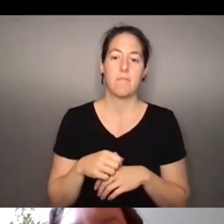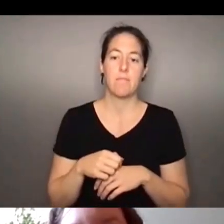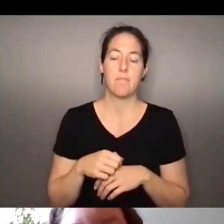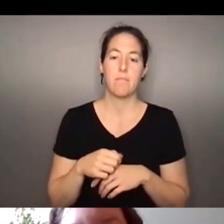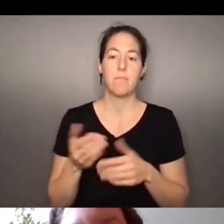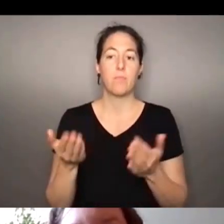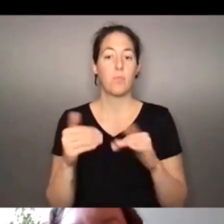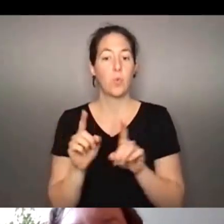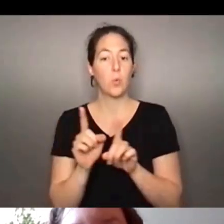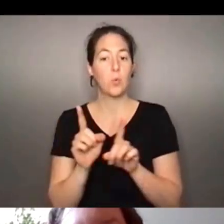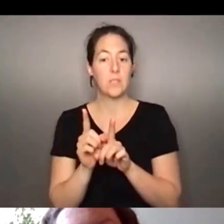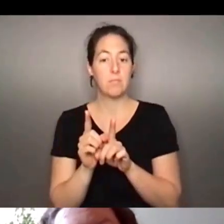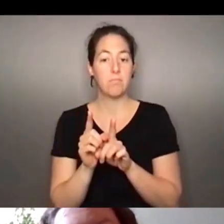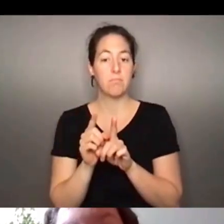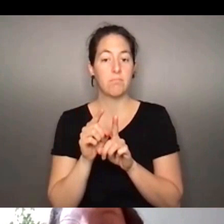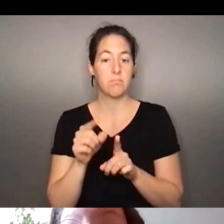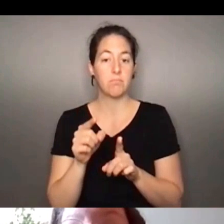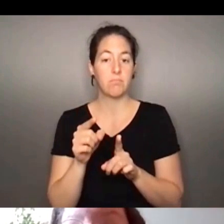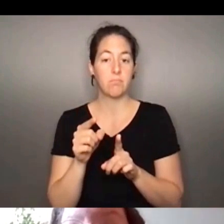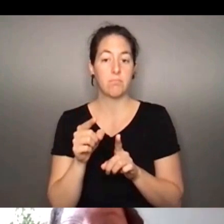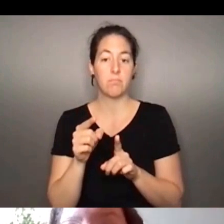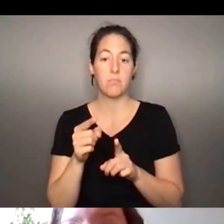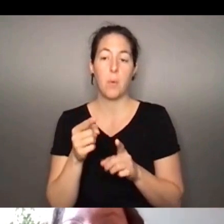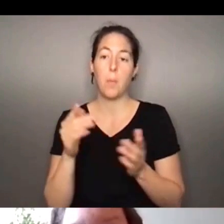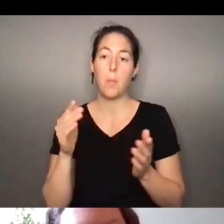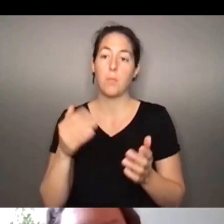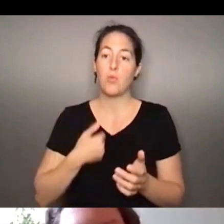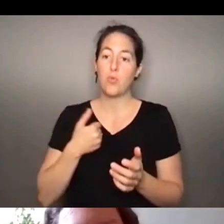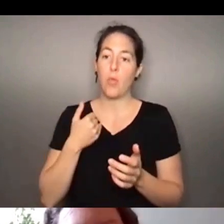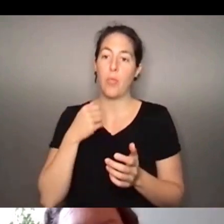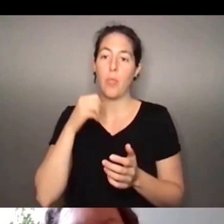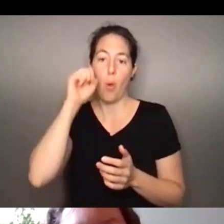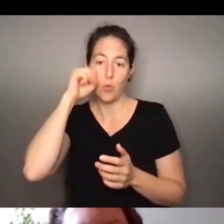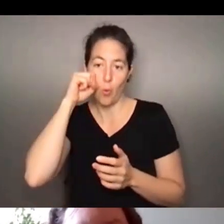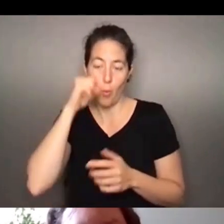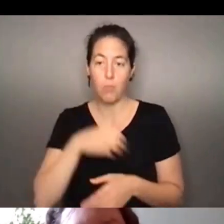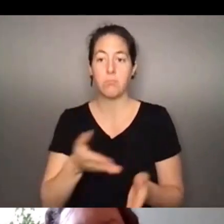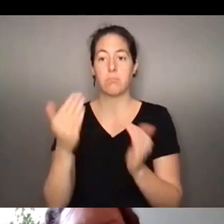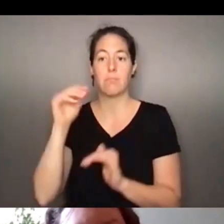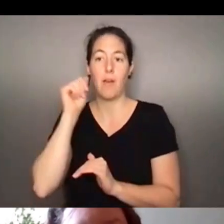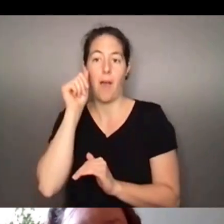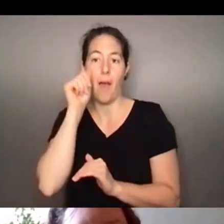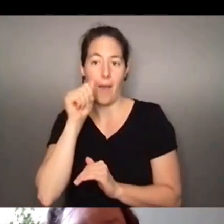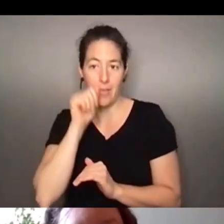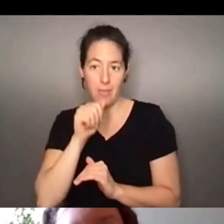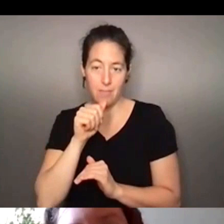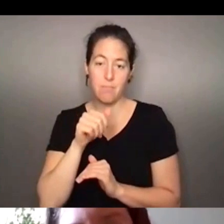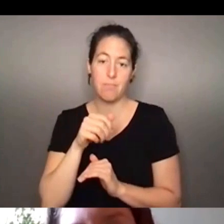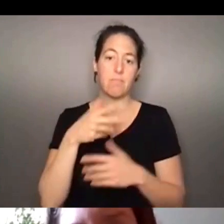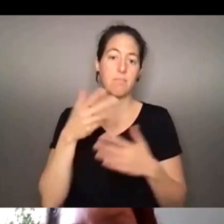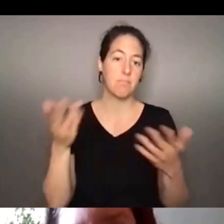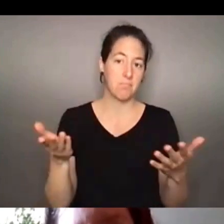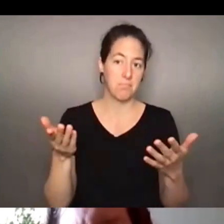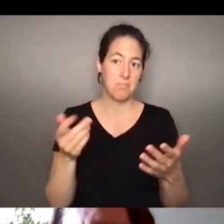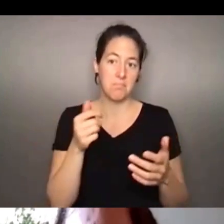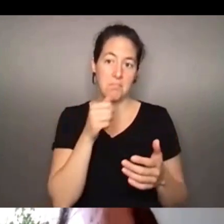Puis, on a les jeunes oignons et l'ail. Donc, on devrait être presque à la